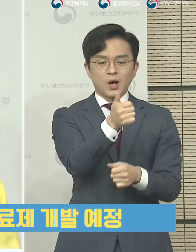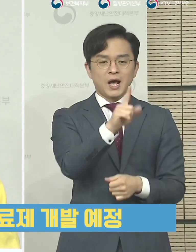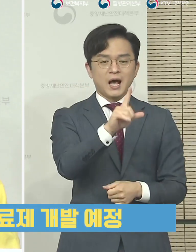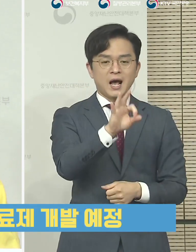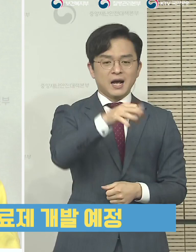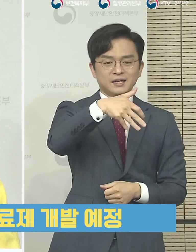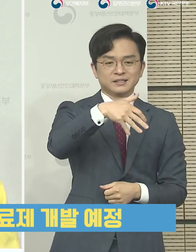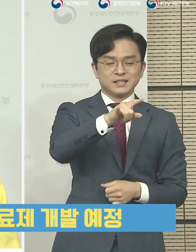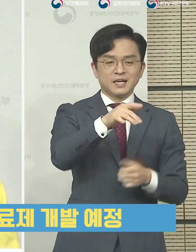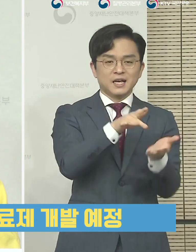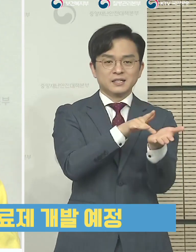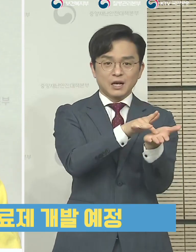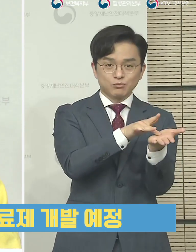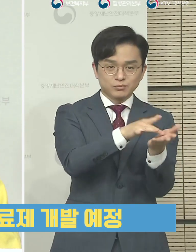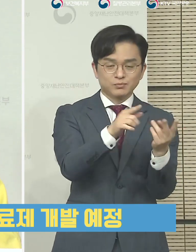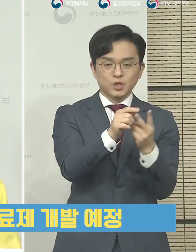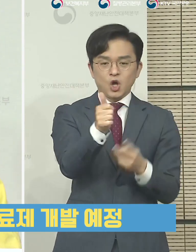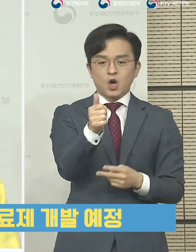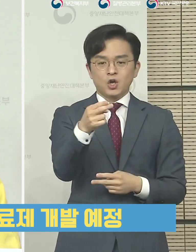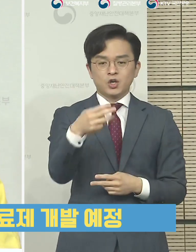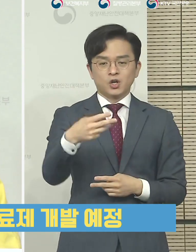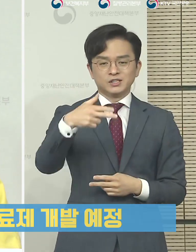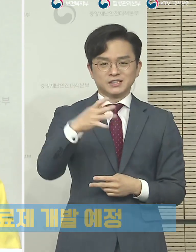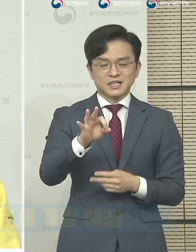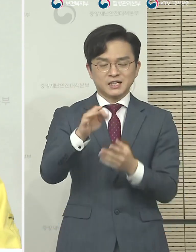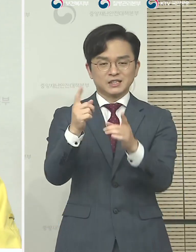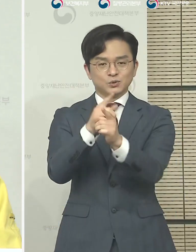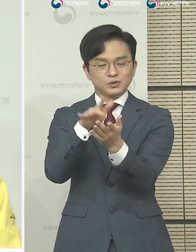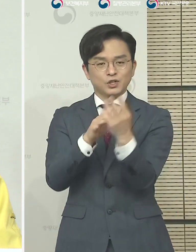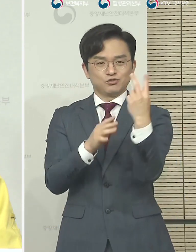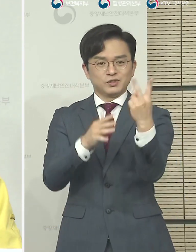항체의약품과 혈장치료제를 개발할 예정입니다.